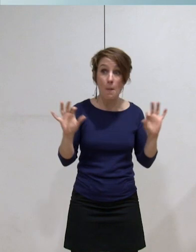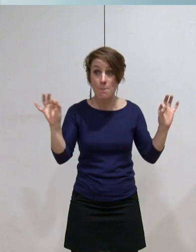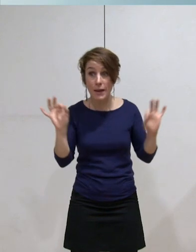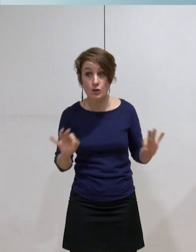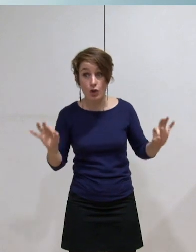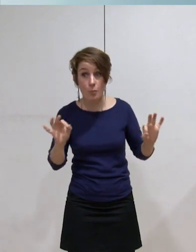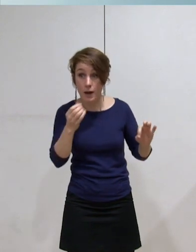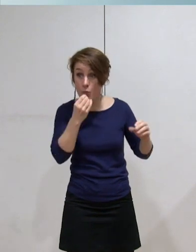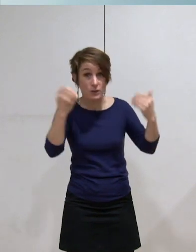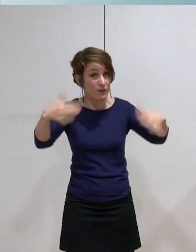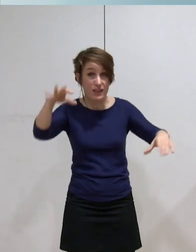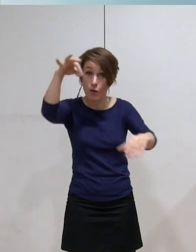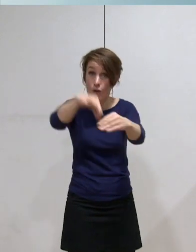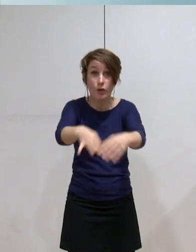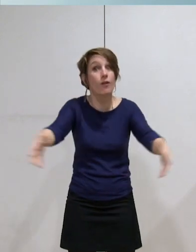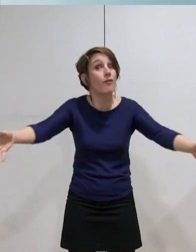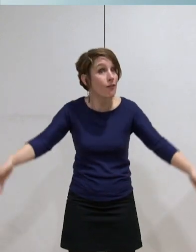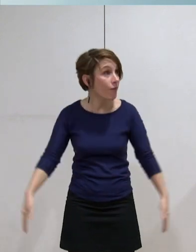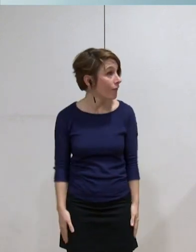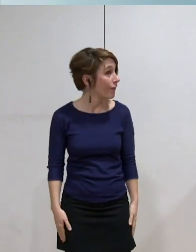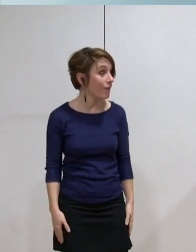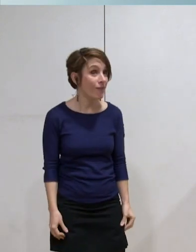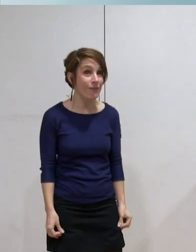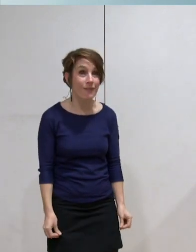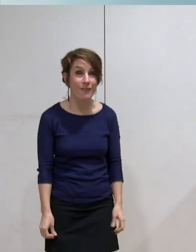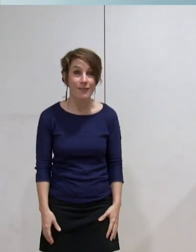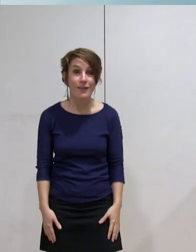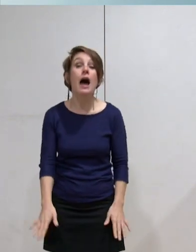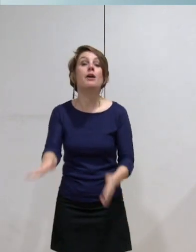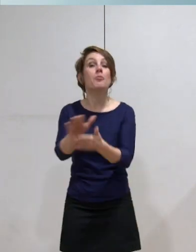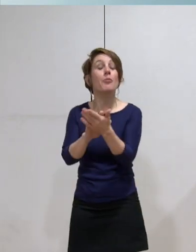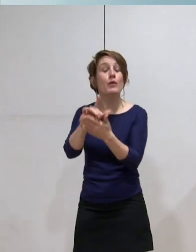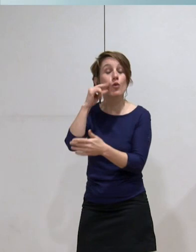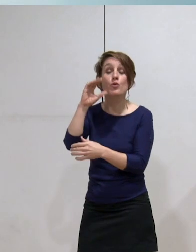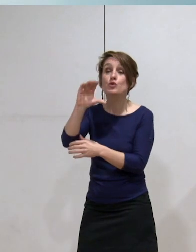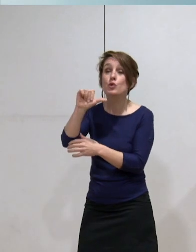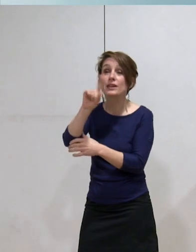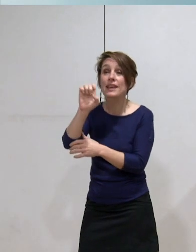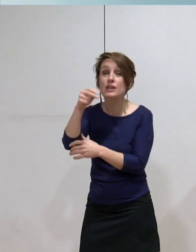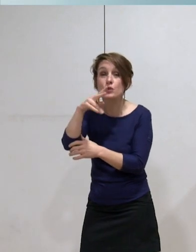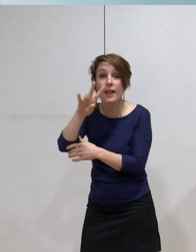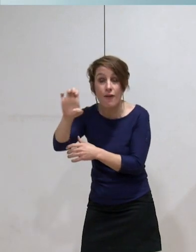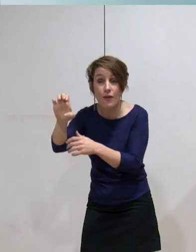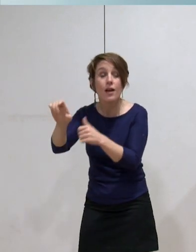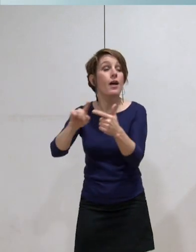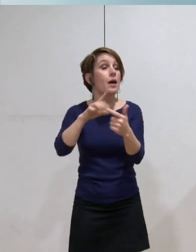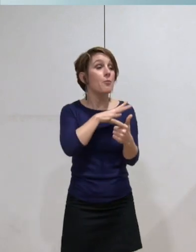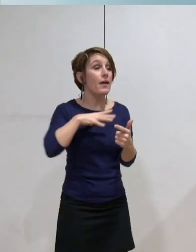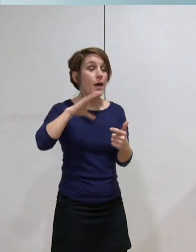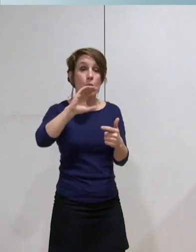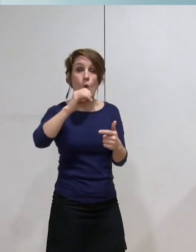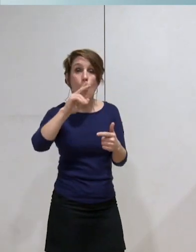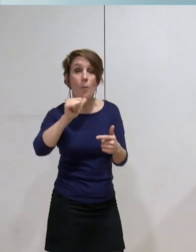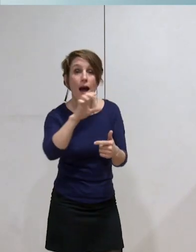donne la parole c'est fini on vote pardon monsieur cas madame comp allez je